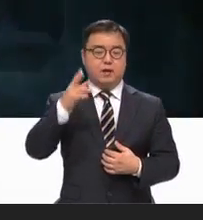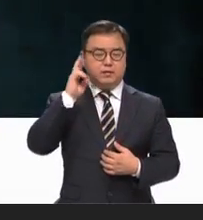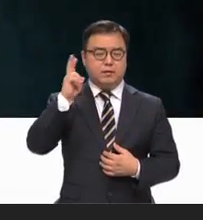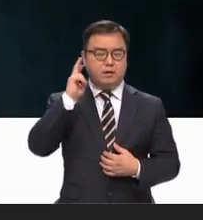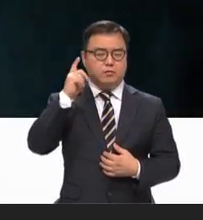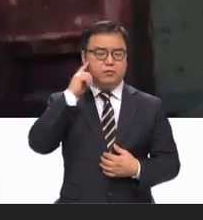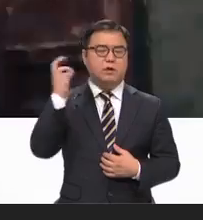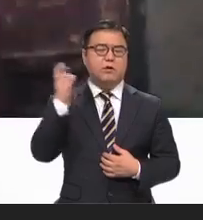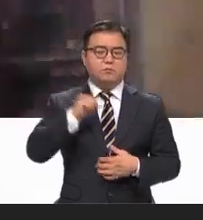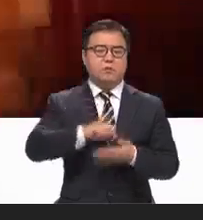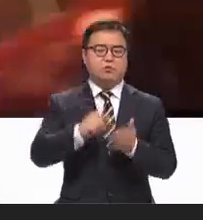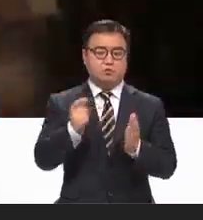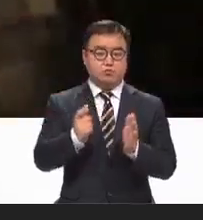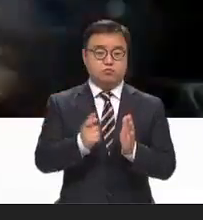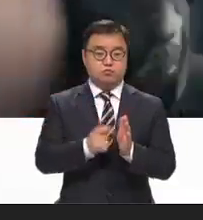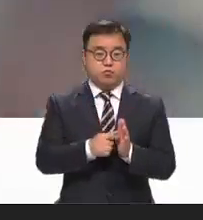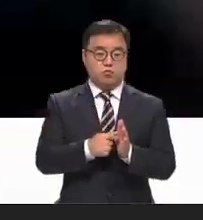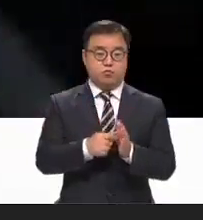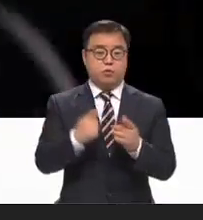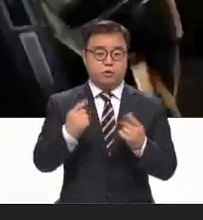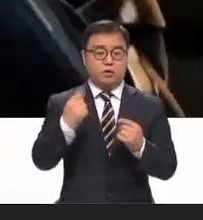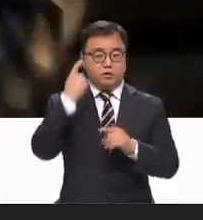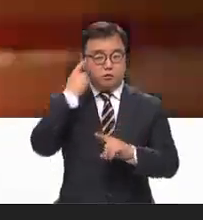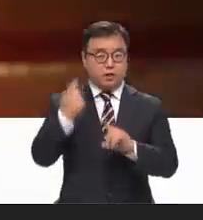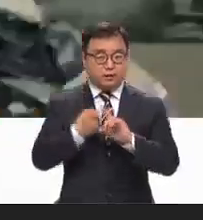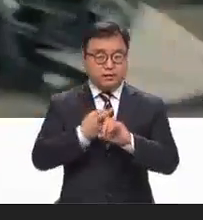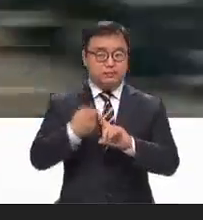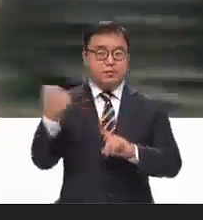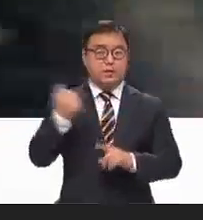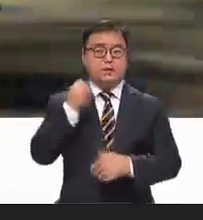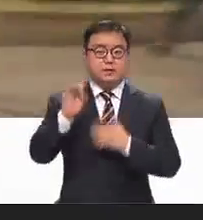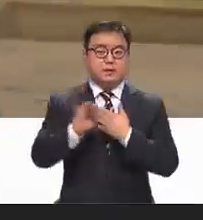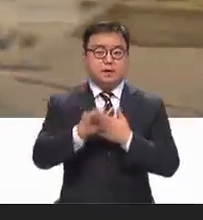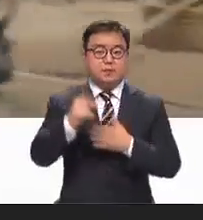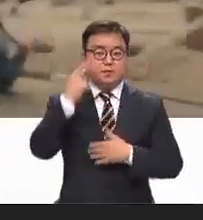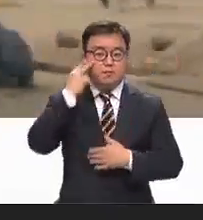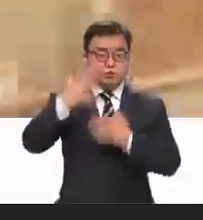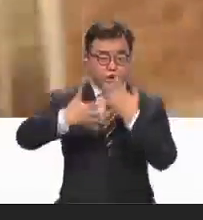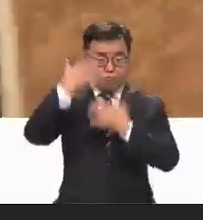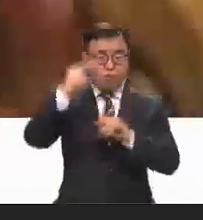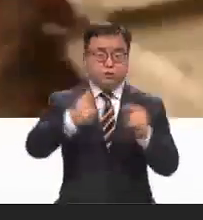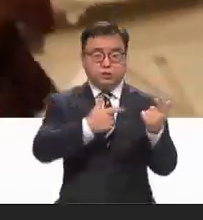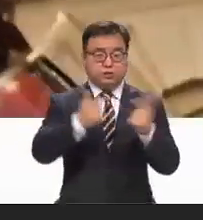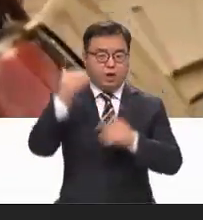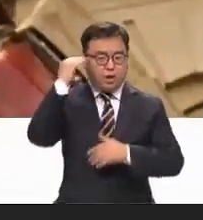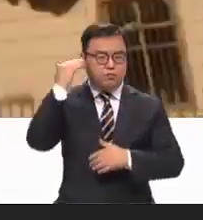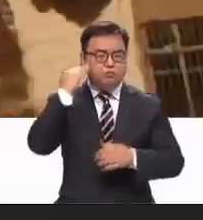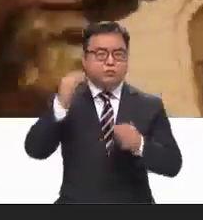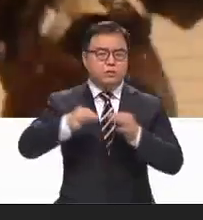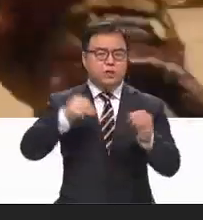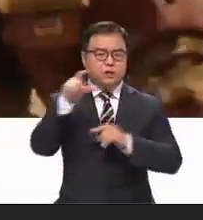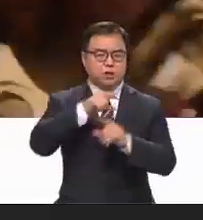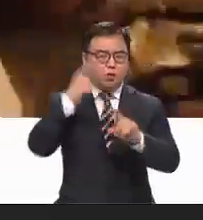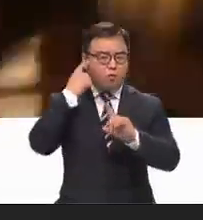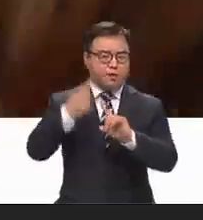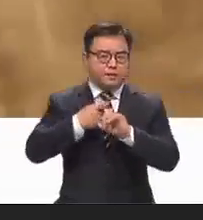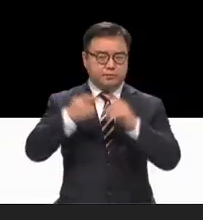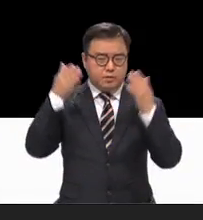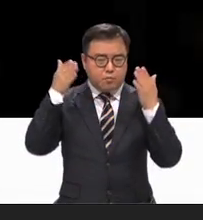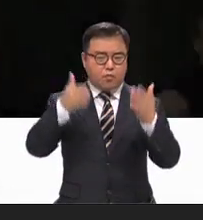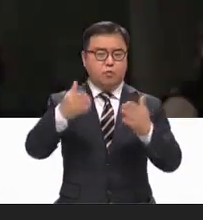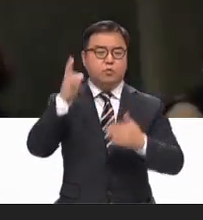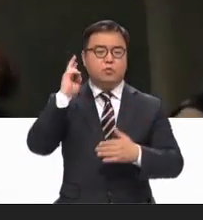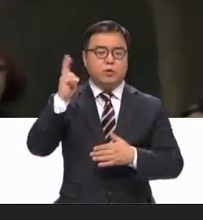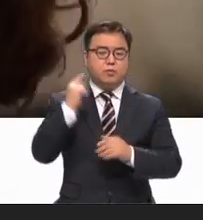헐리우드 블록버스터에 막대한 관심을 보인다면 헐리우드 제작진들도 한국 시장에 더 관심을 보일 것이고 이렇게 된다면